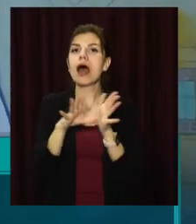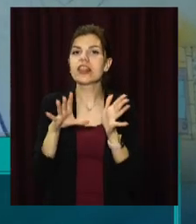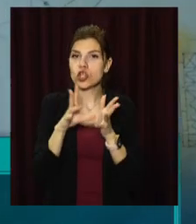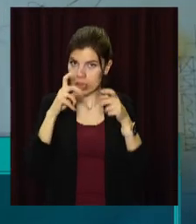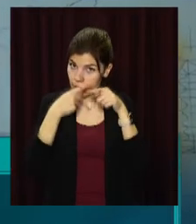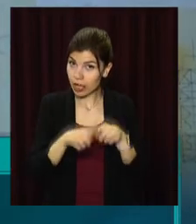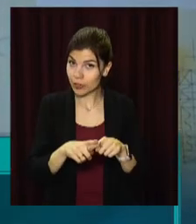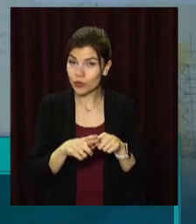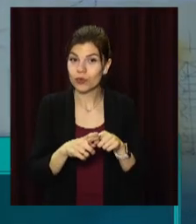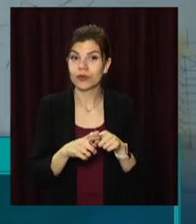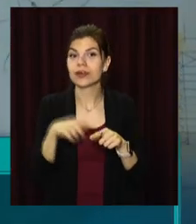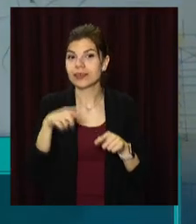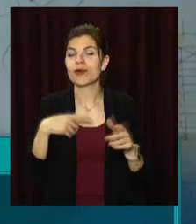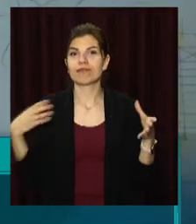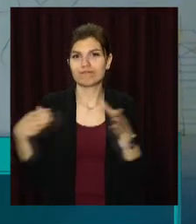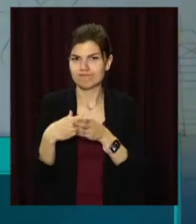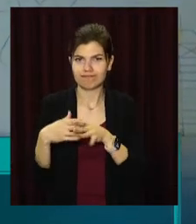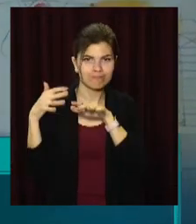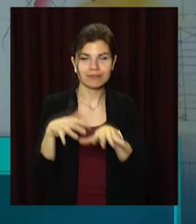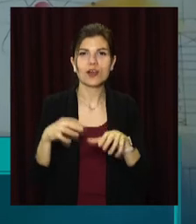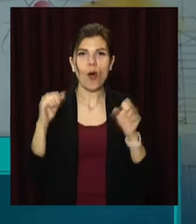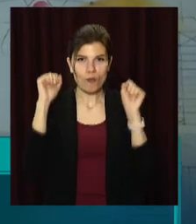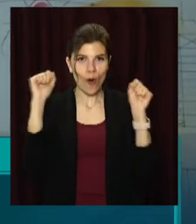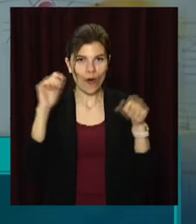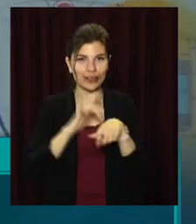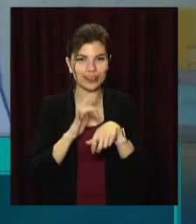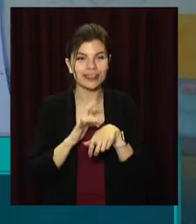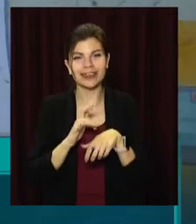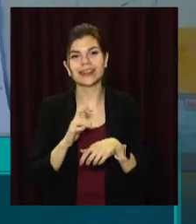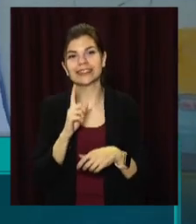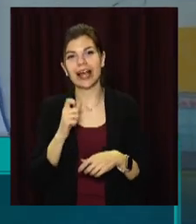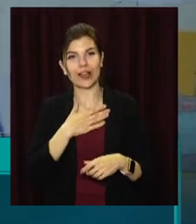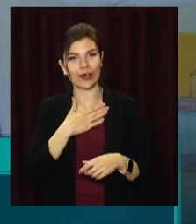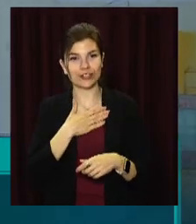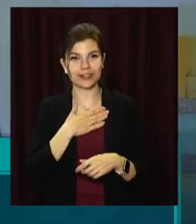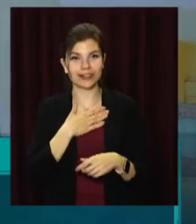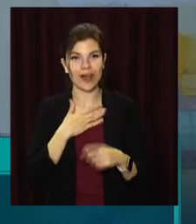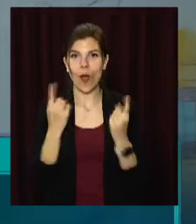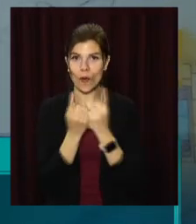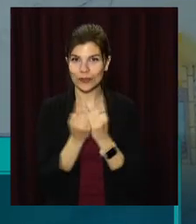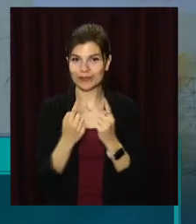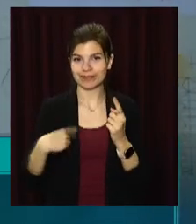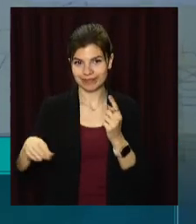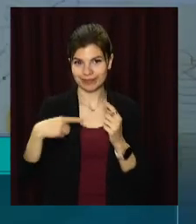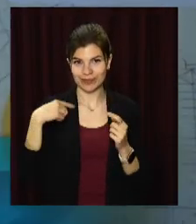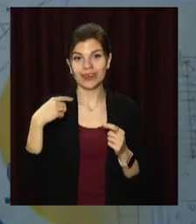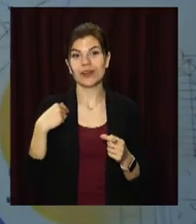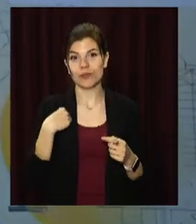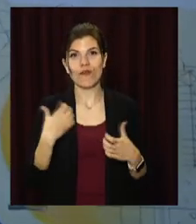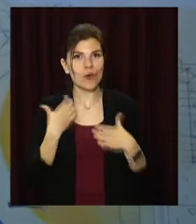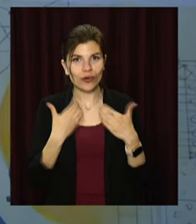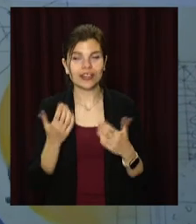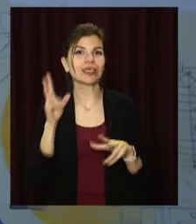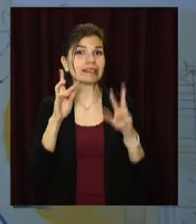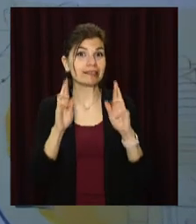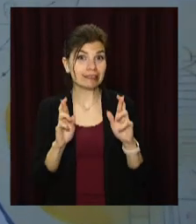З друзями прийшли болівати за наших однокурсників. Дуже хвилюємося за них.